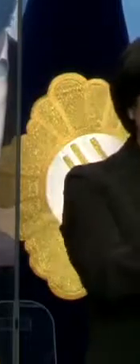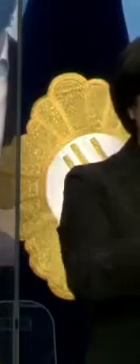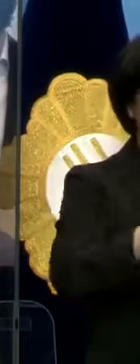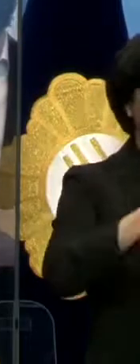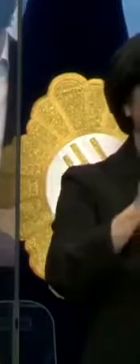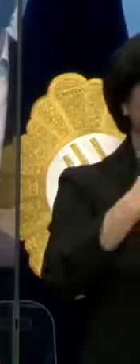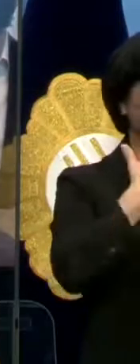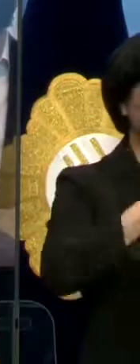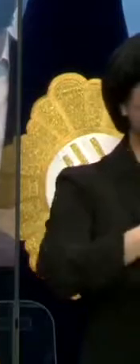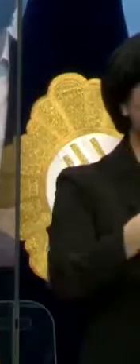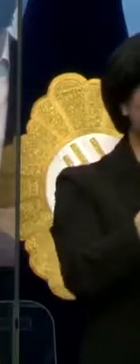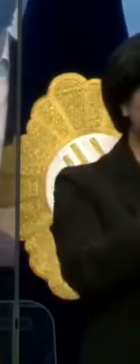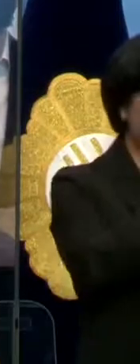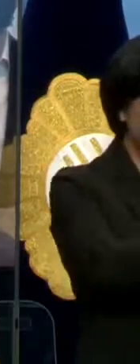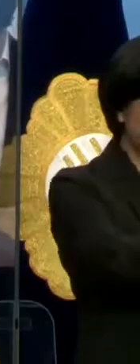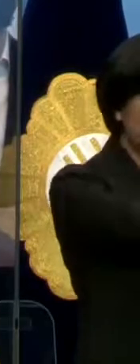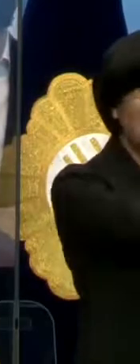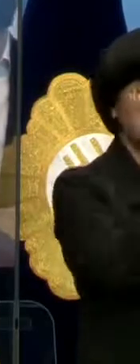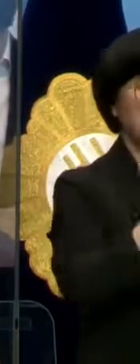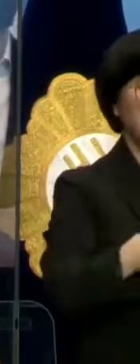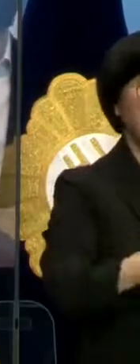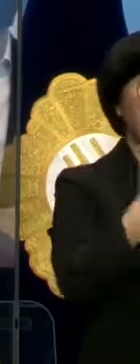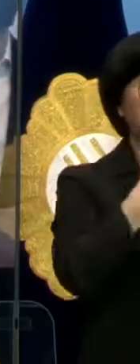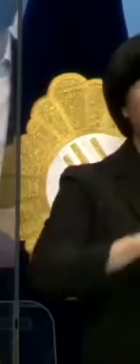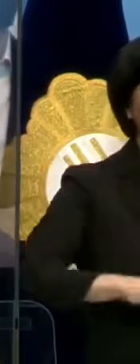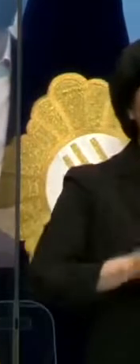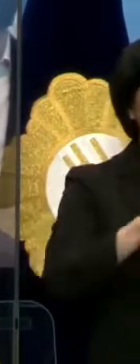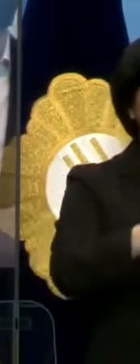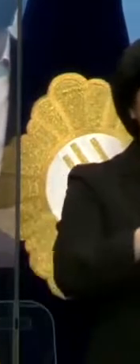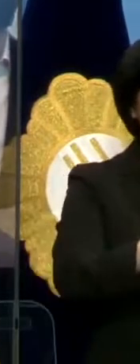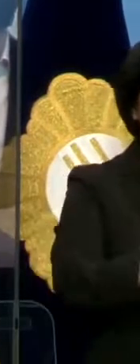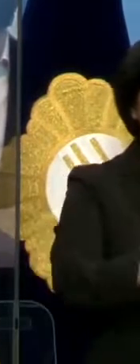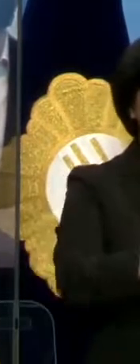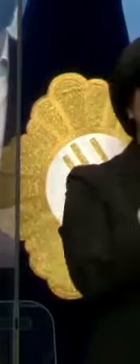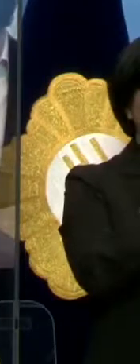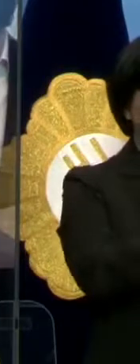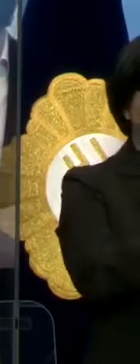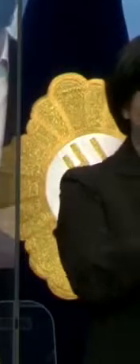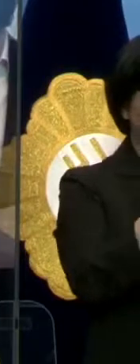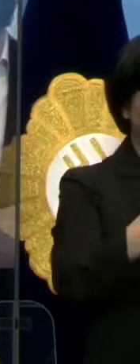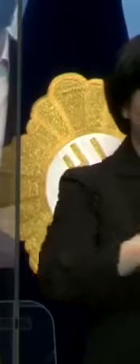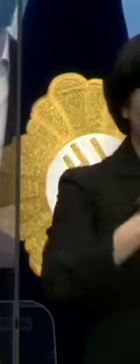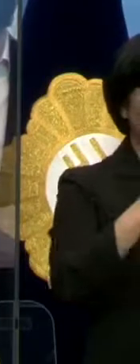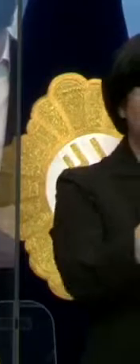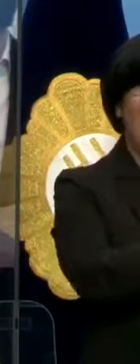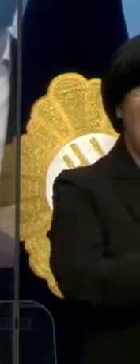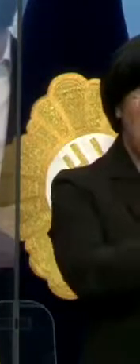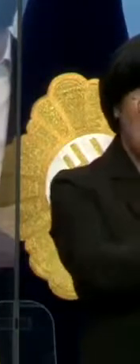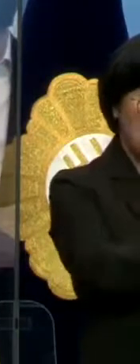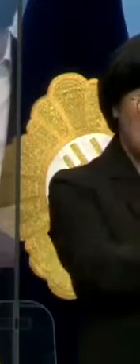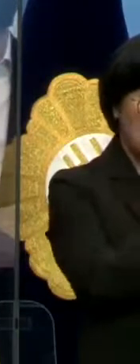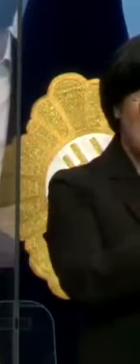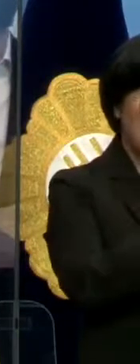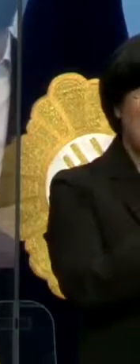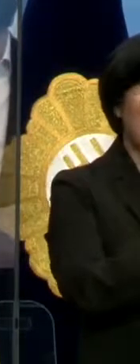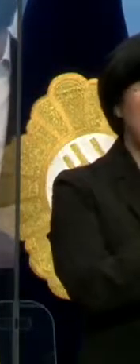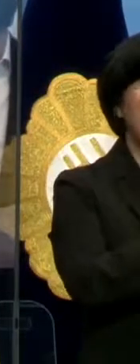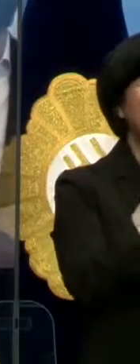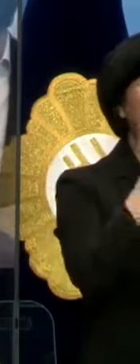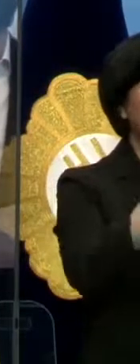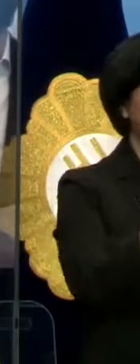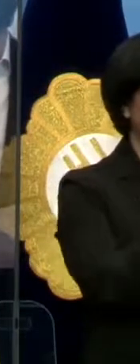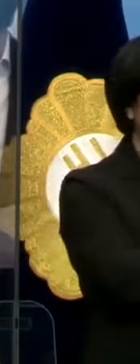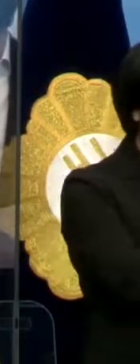있음에도 불구하고 보건복지위원회 1 법안 소위는 단 3일 11시간밖에 열리지 않았다는 거에 정말